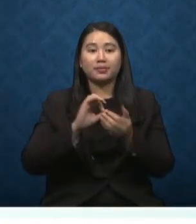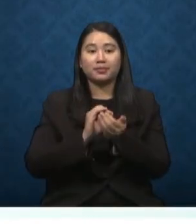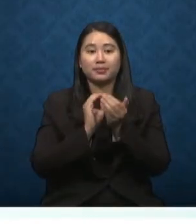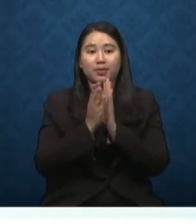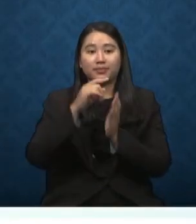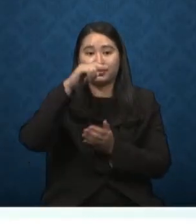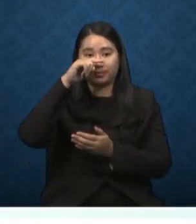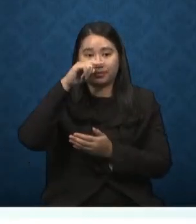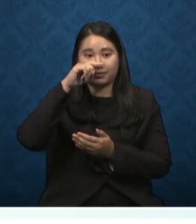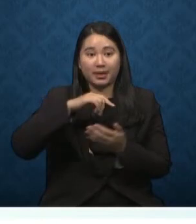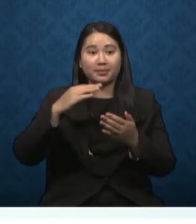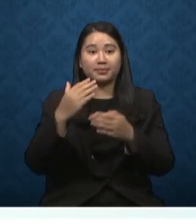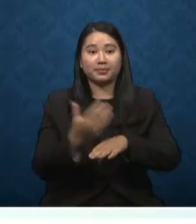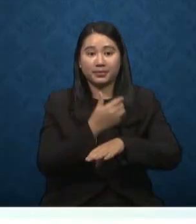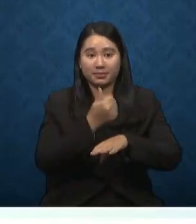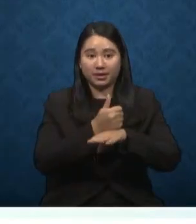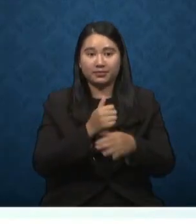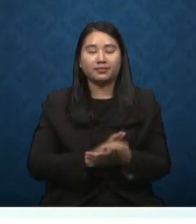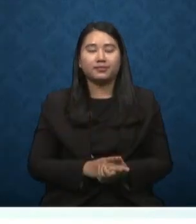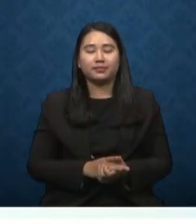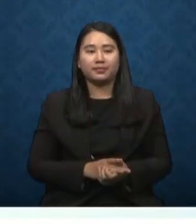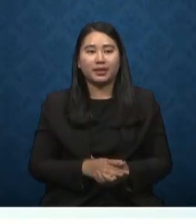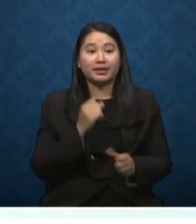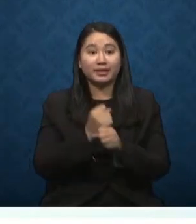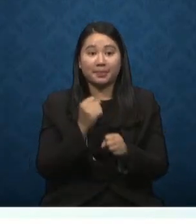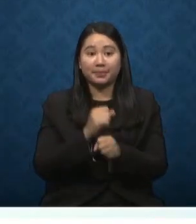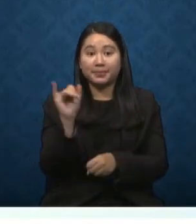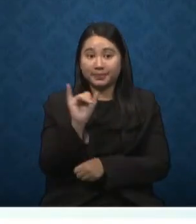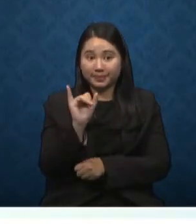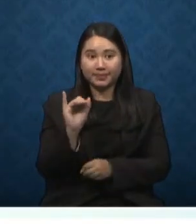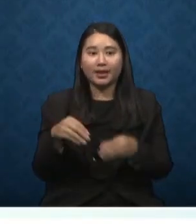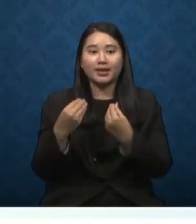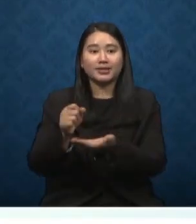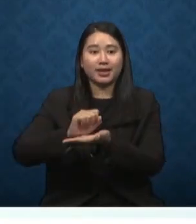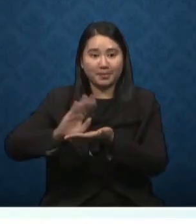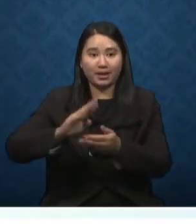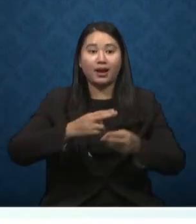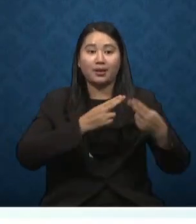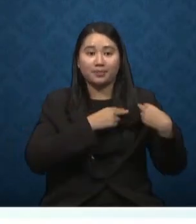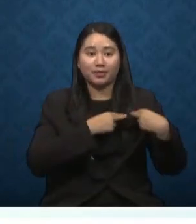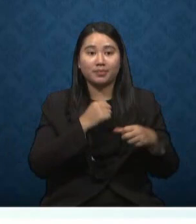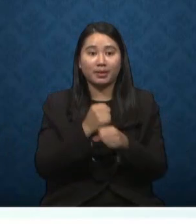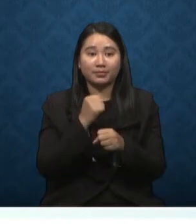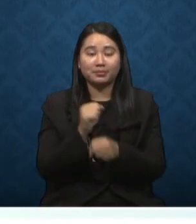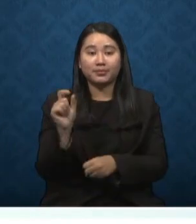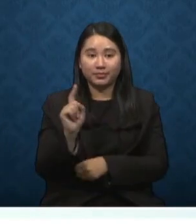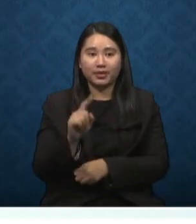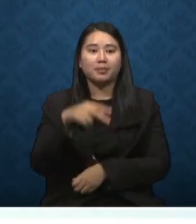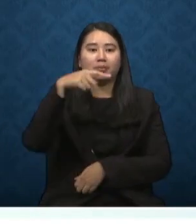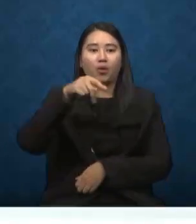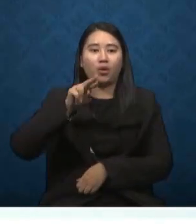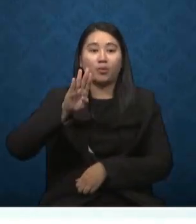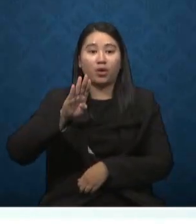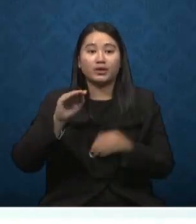ครับมีอยู่อันหนึ่งครับซึ่งยังไม่ได้ทำนะครับซึ่งมอบหมายให้สถาบันพระปกเกล้าเนี่ยเป็นคนดูแลนั่นก็คือพรบเสริมสร้